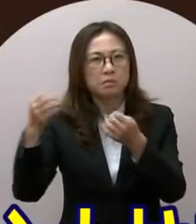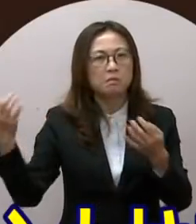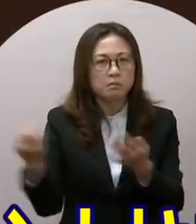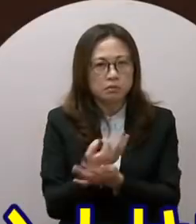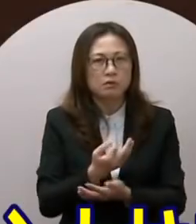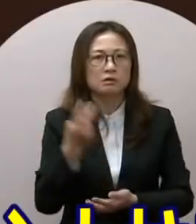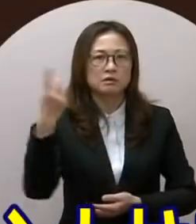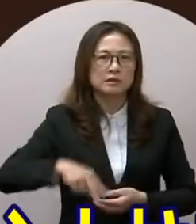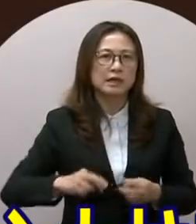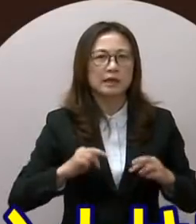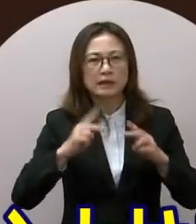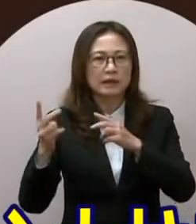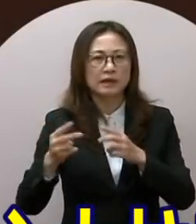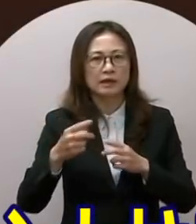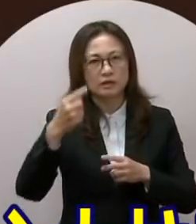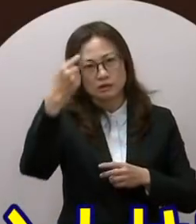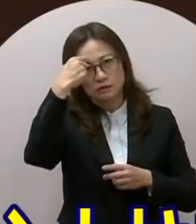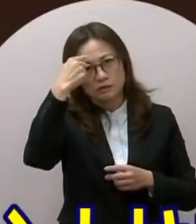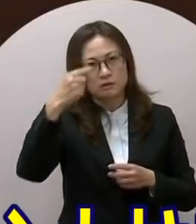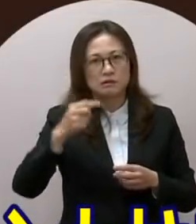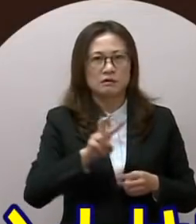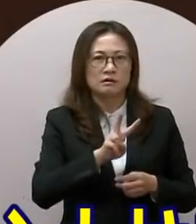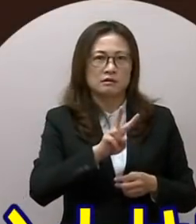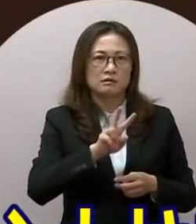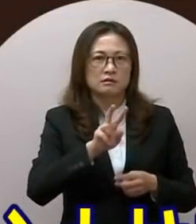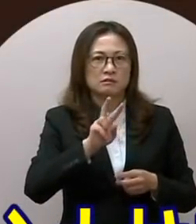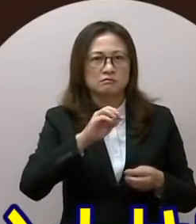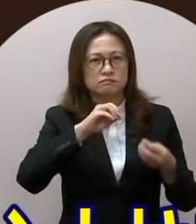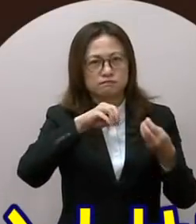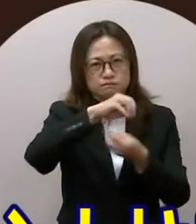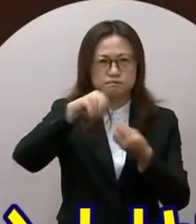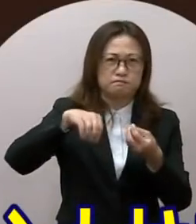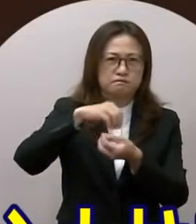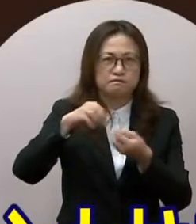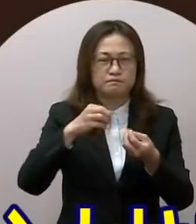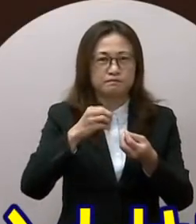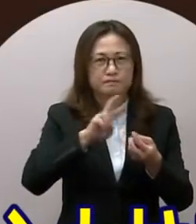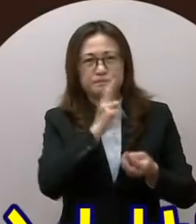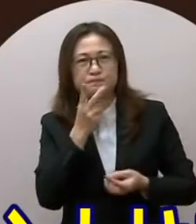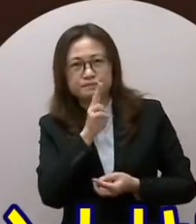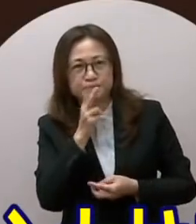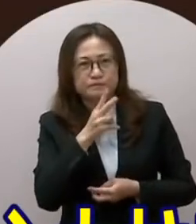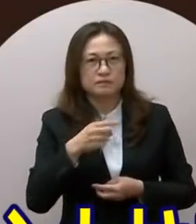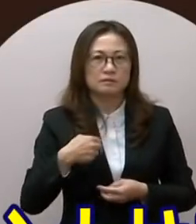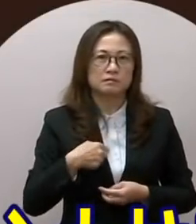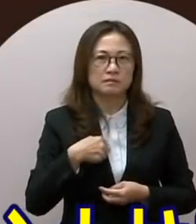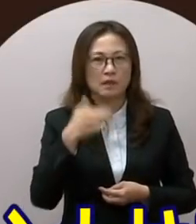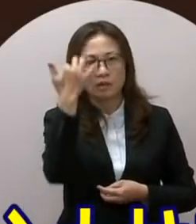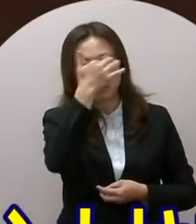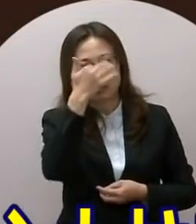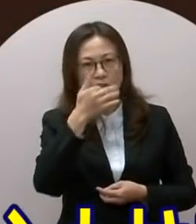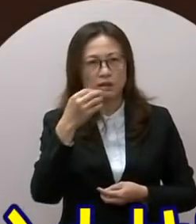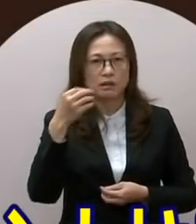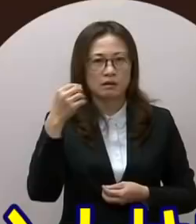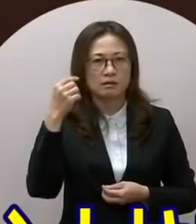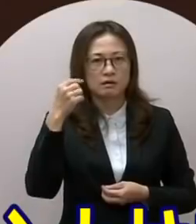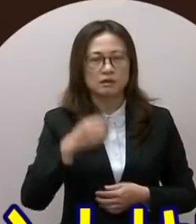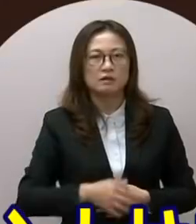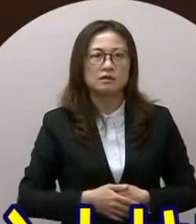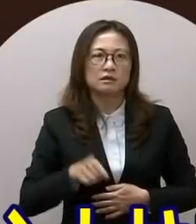成7+7+7，搞得头都昏了。光光这么简单的禁管检疫